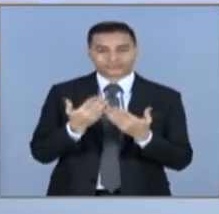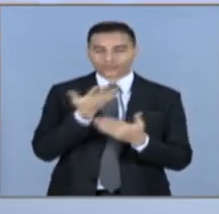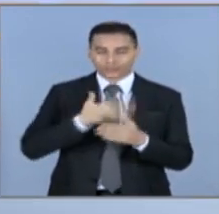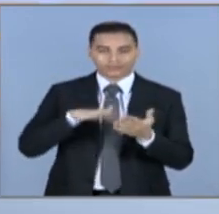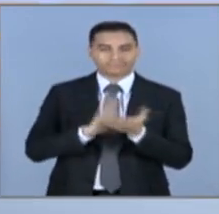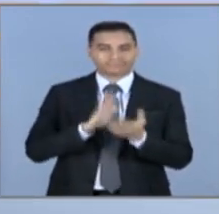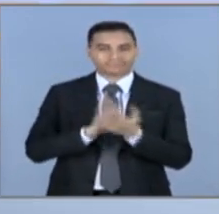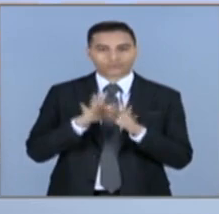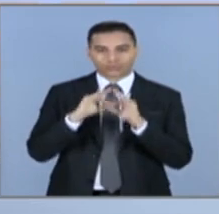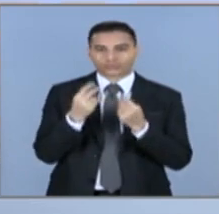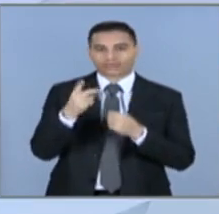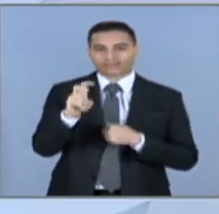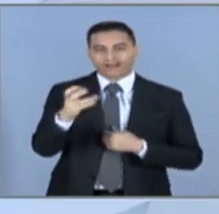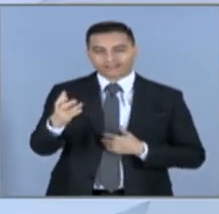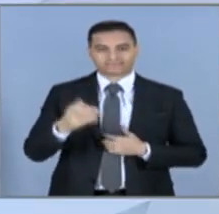كلنا نحيي عيلة طه.